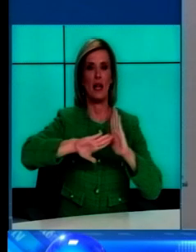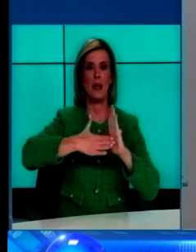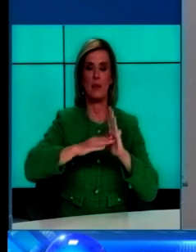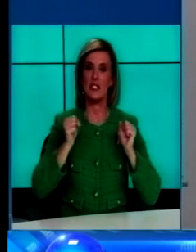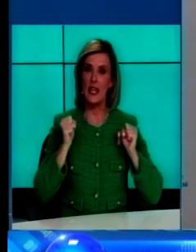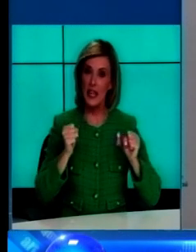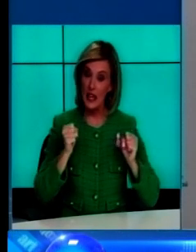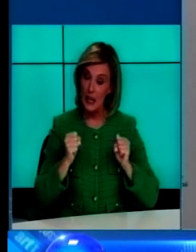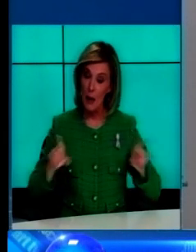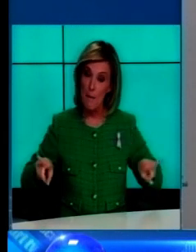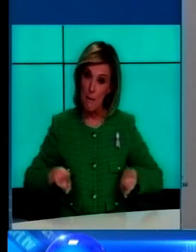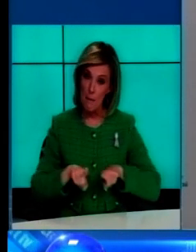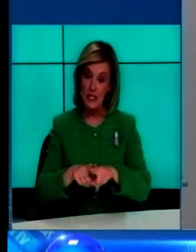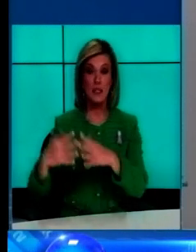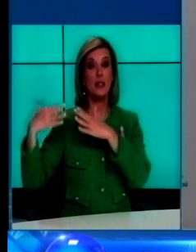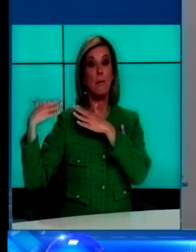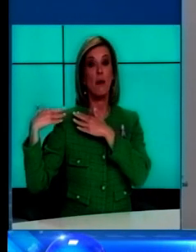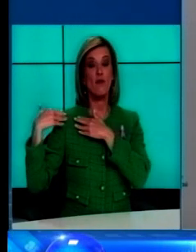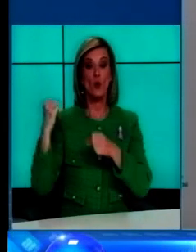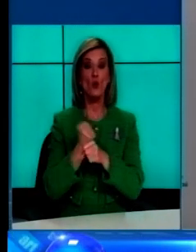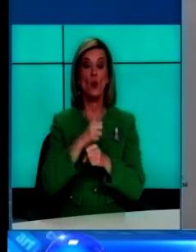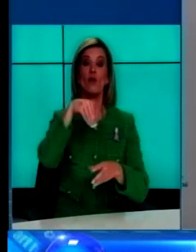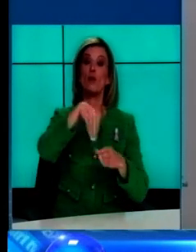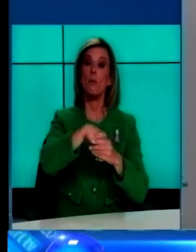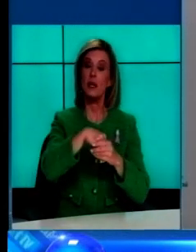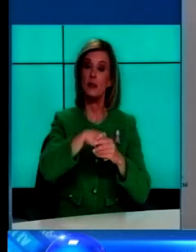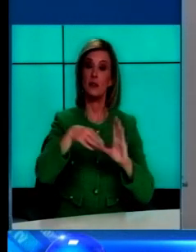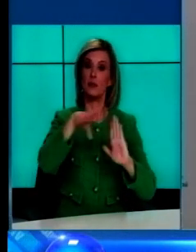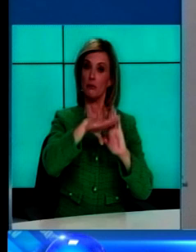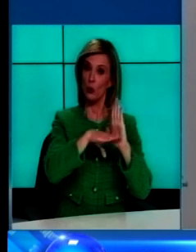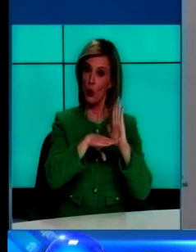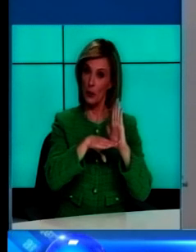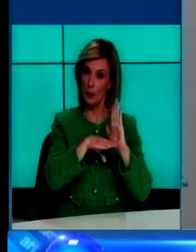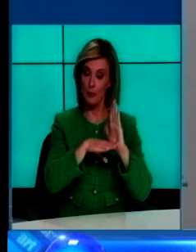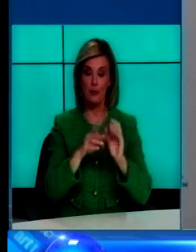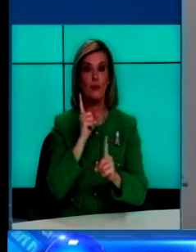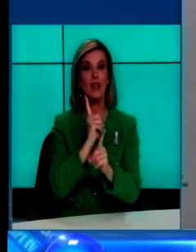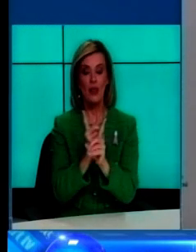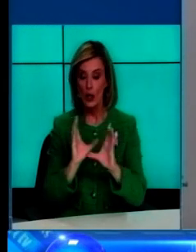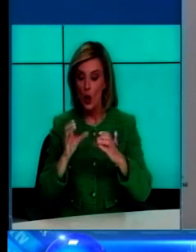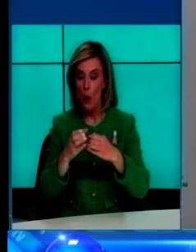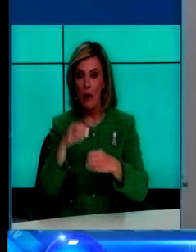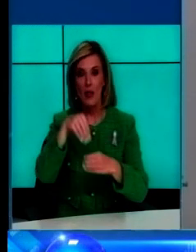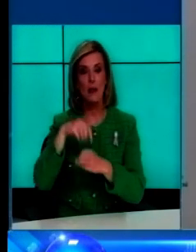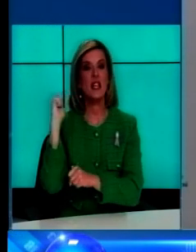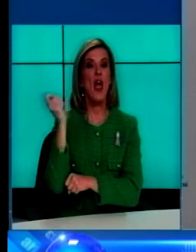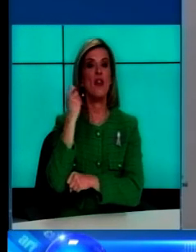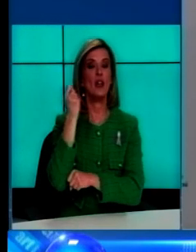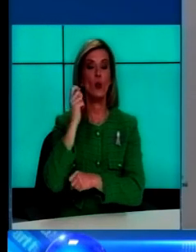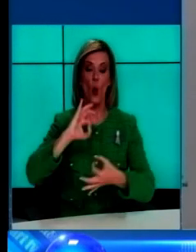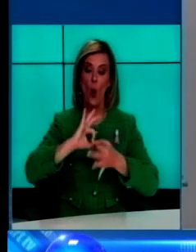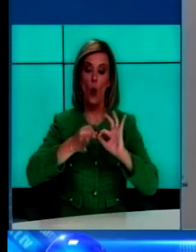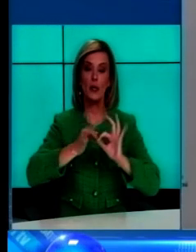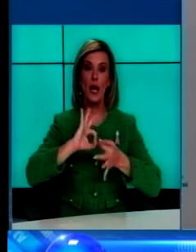επιστημονικά στοιχεία, ανέφερε συμπερασματικά πως τα εμβόλια μειώνουν τον κίνδυνο νόσησης, νοσηλείας και θανάτου, κυρίως στις μεγαλύτερες